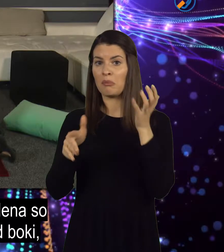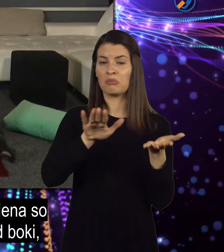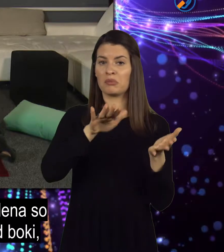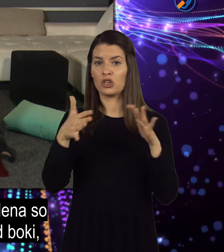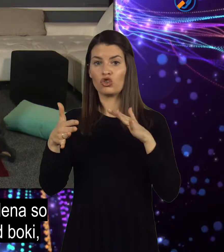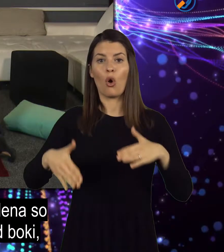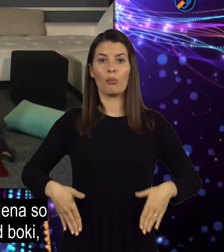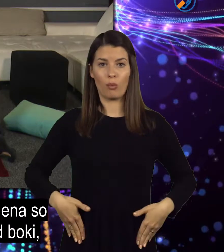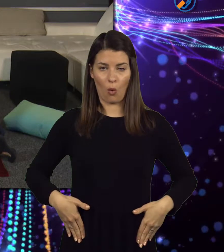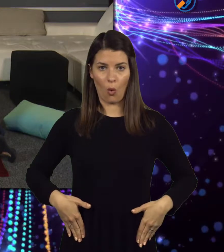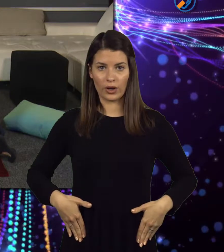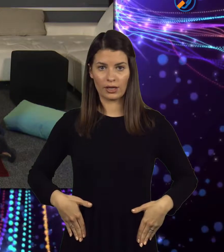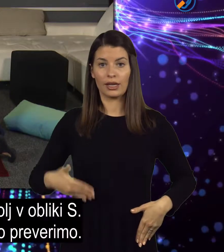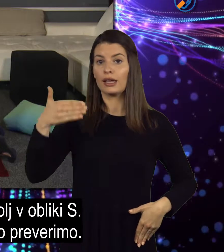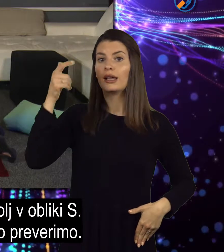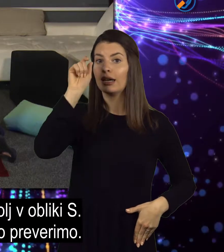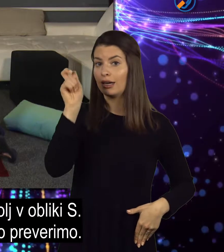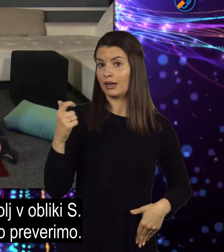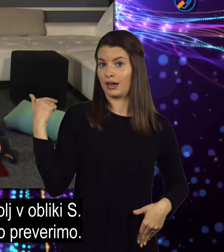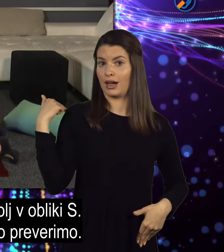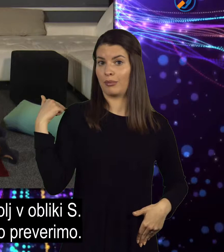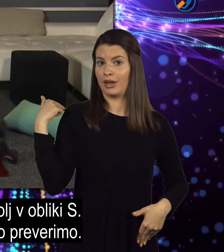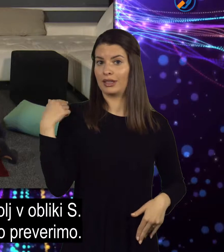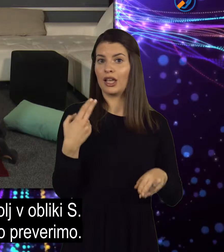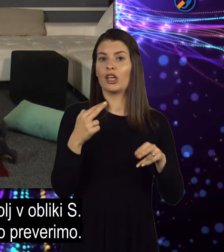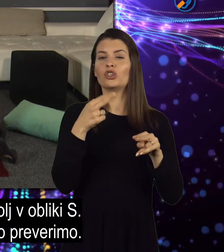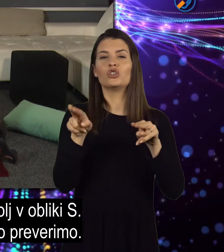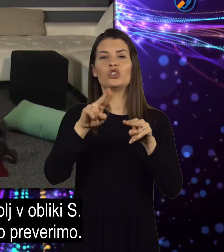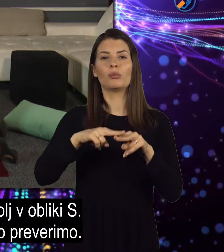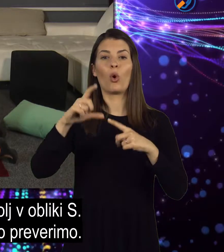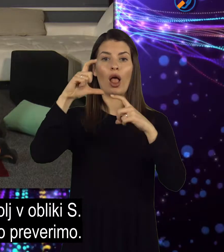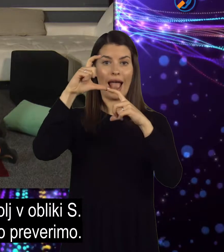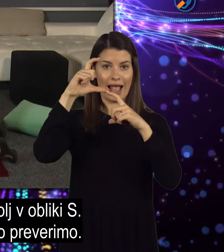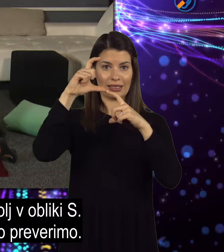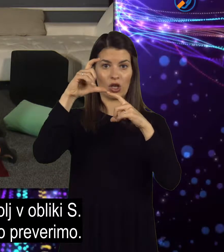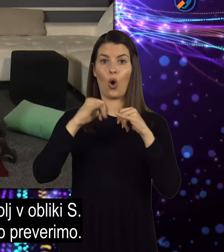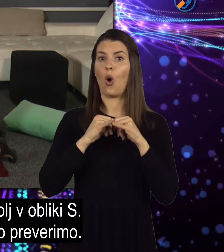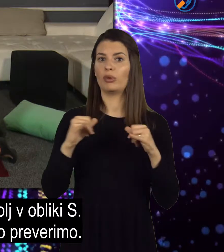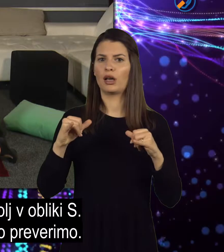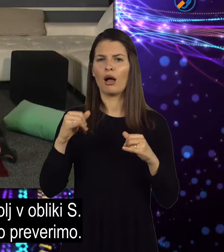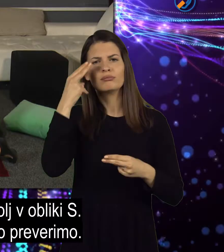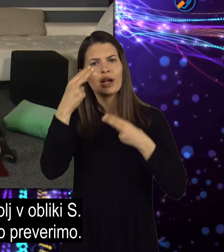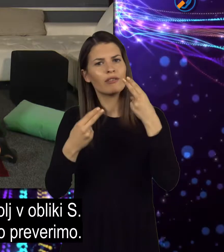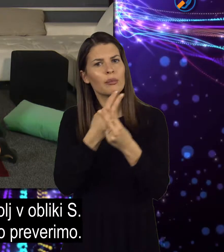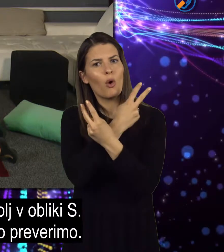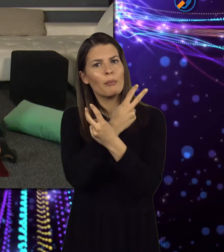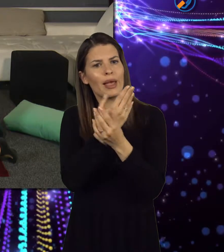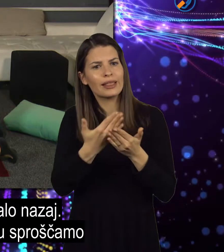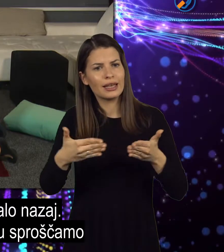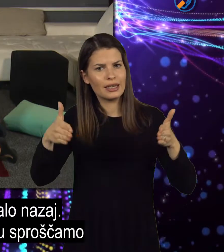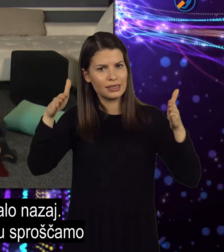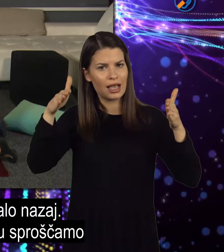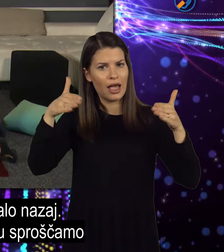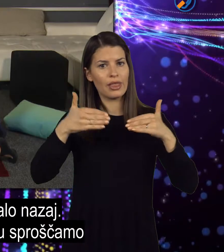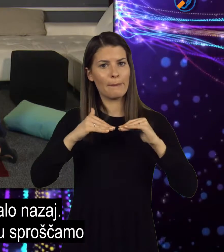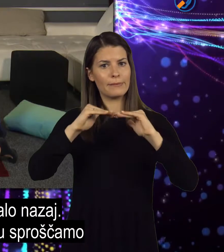so približno pod boki, hrbet naj bo čim bolj v S obliki. Samo še medenico preverimo.